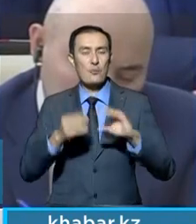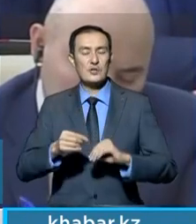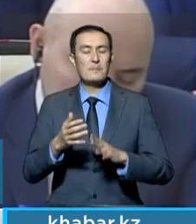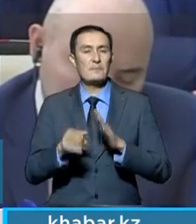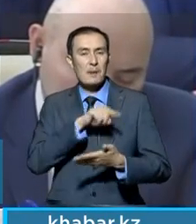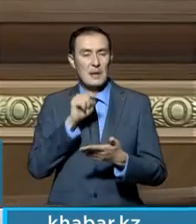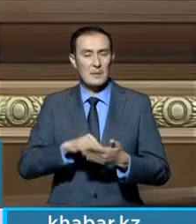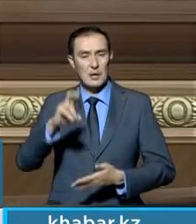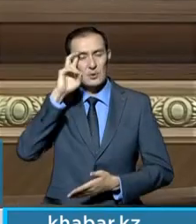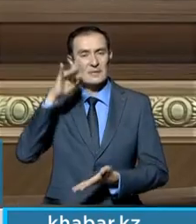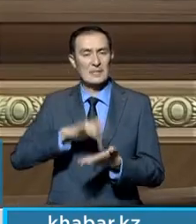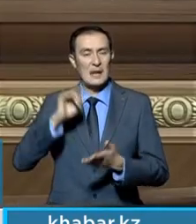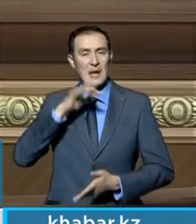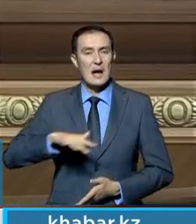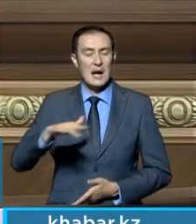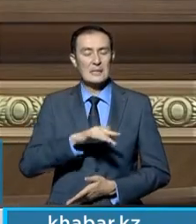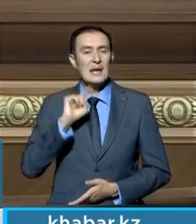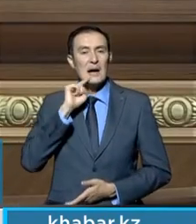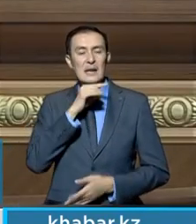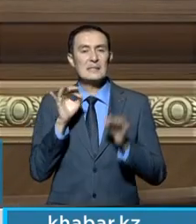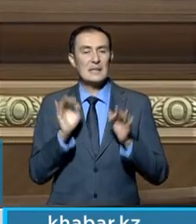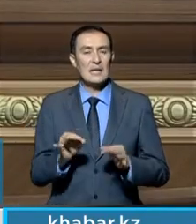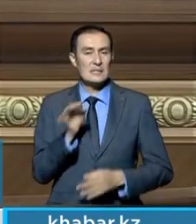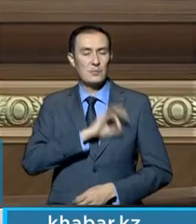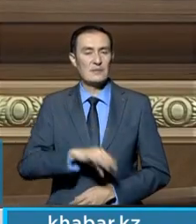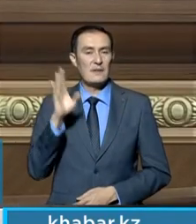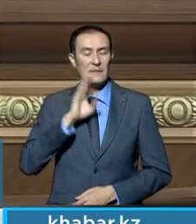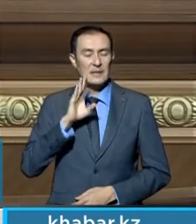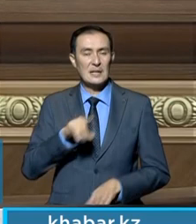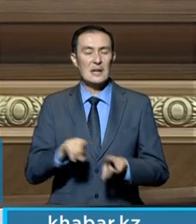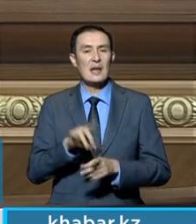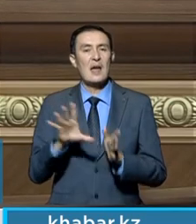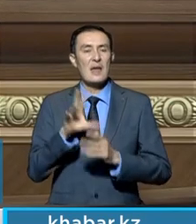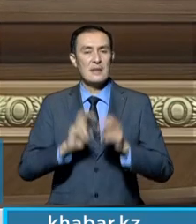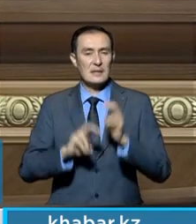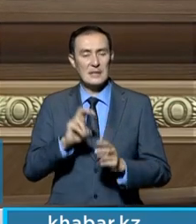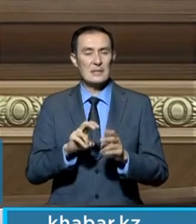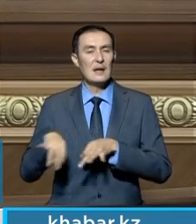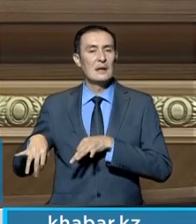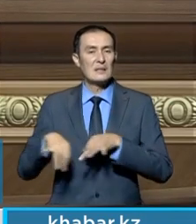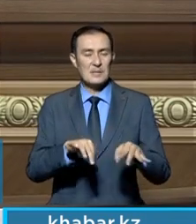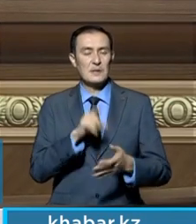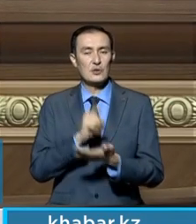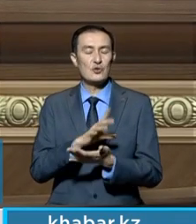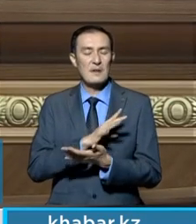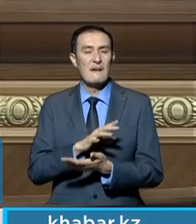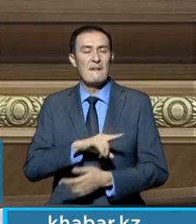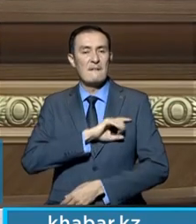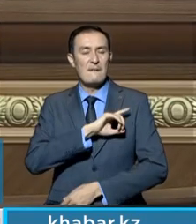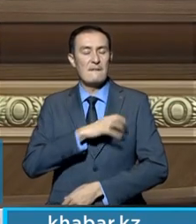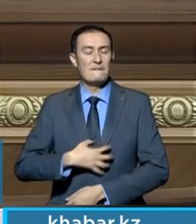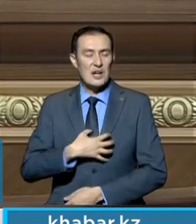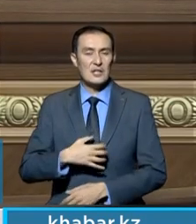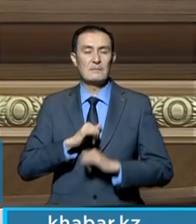стран Центральной Азии. Рациональное использование водных ресурсов наряду со сферами энергетики и транспорта может стать еще одним важным элементом